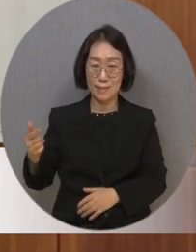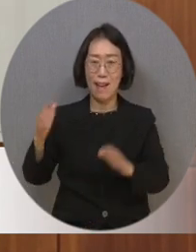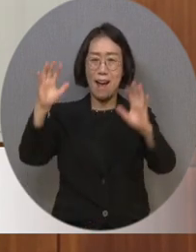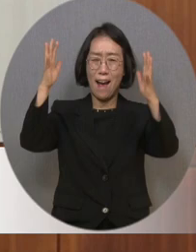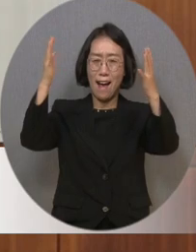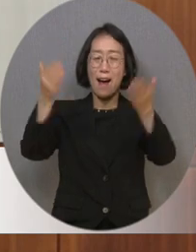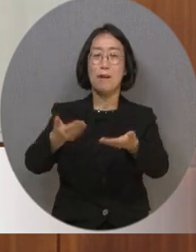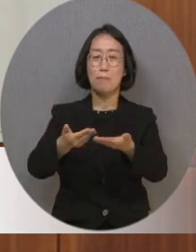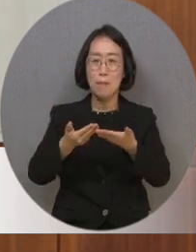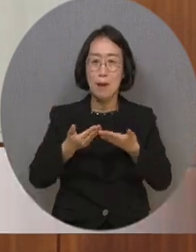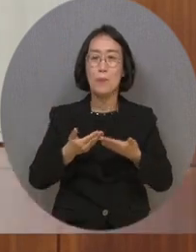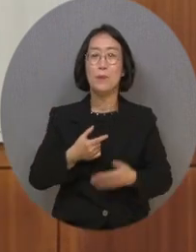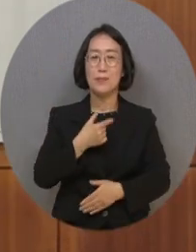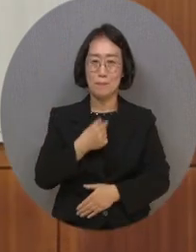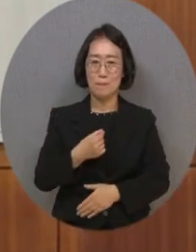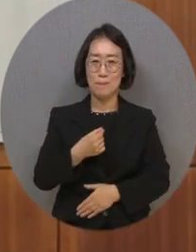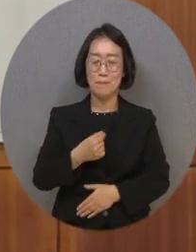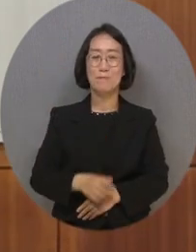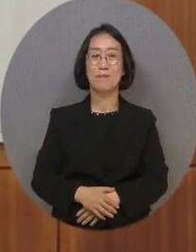환호를 받고 싶은 마음이 있습니다.